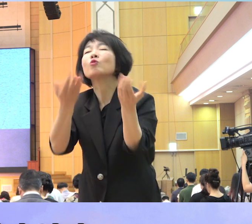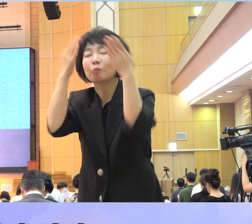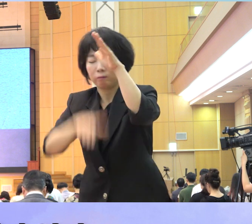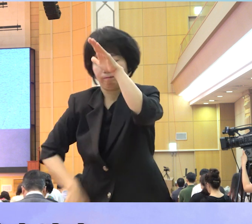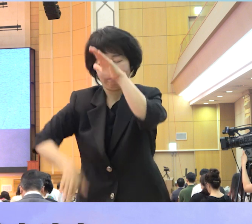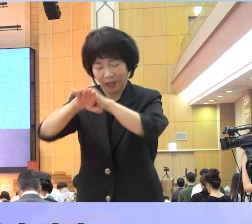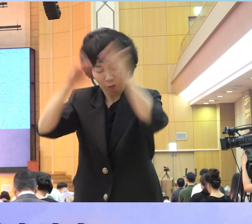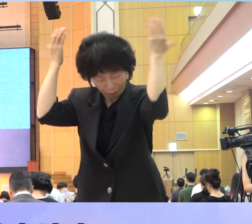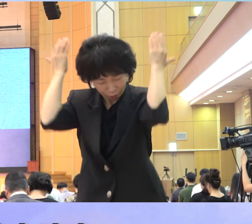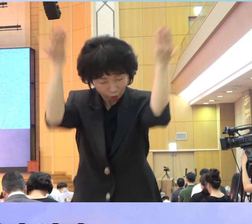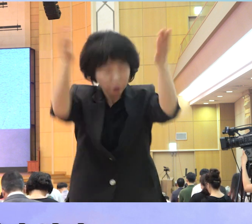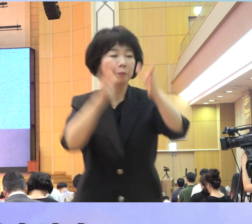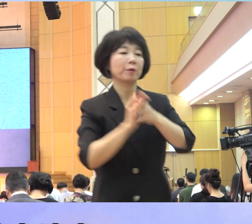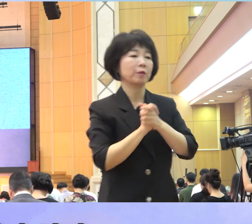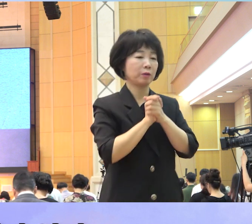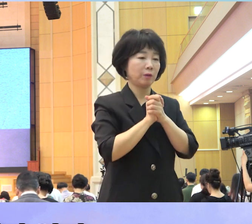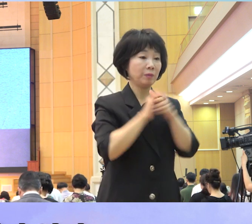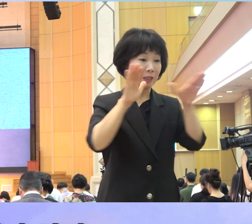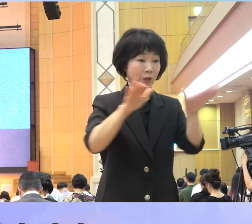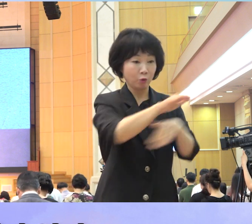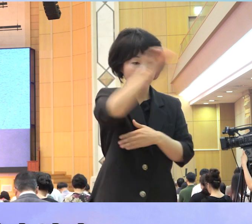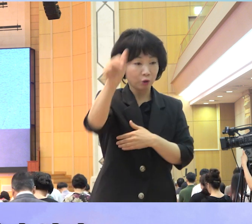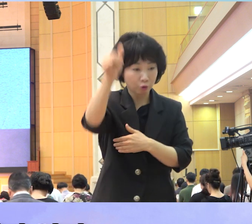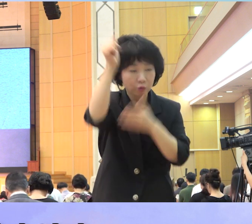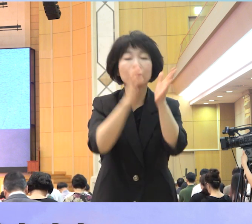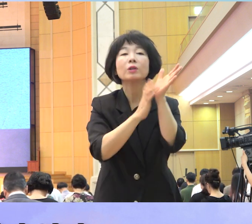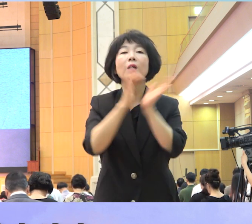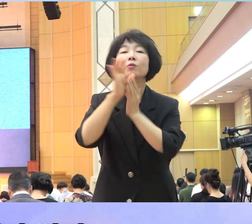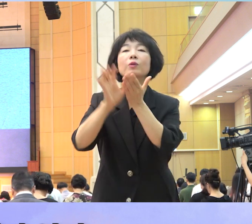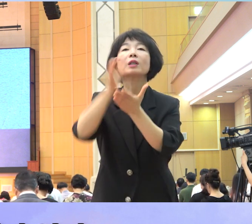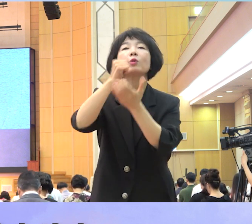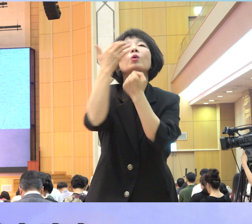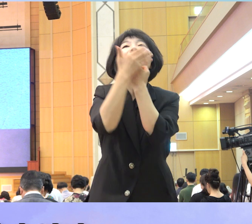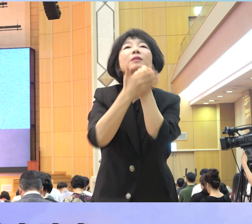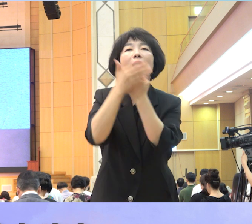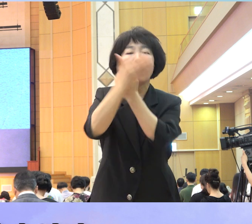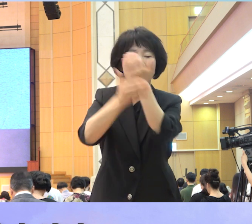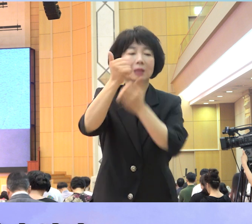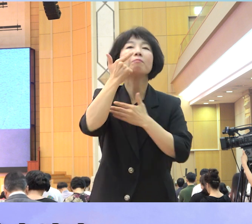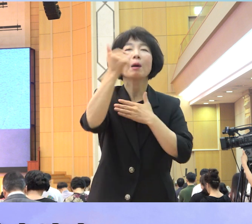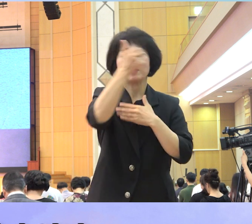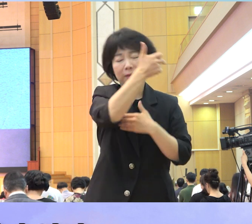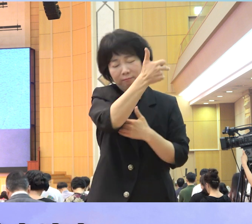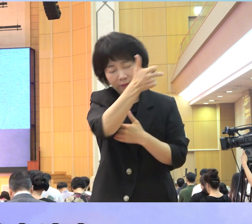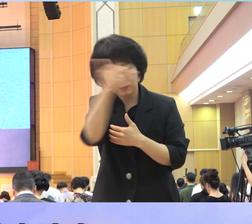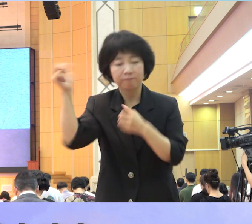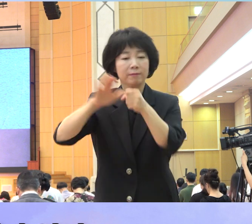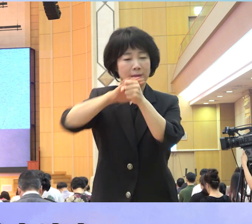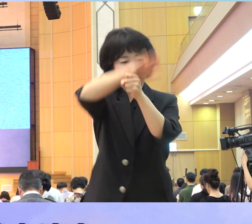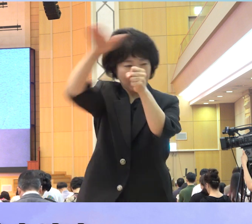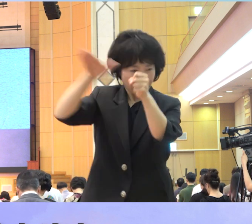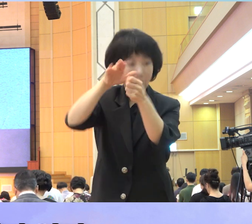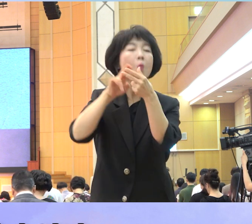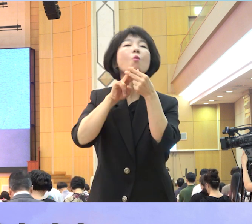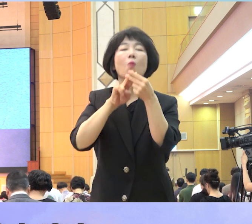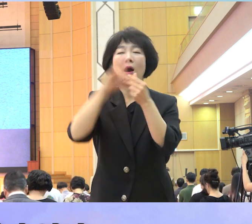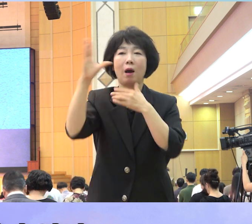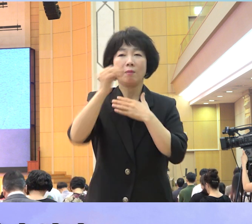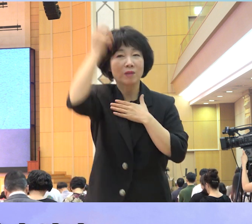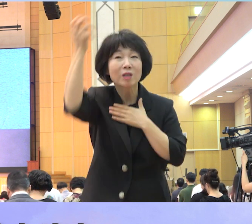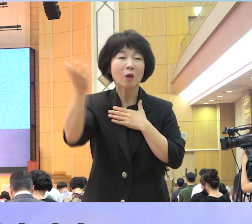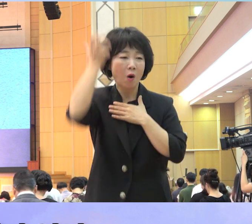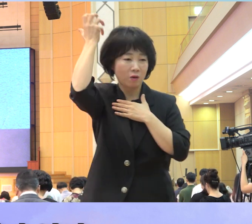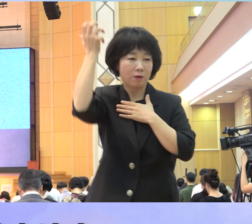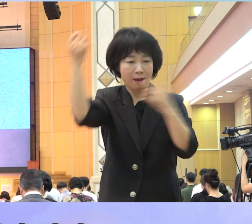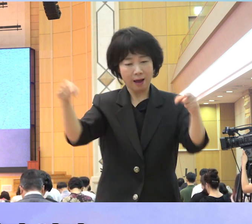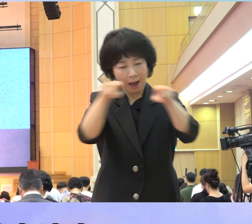축복으로 채워주시옵소서. 이제는 우리 주 예수 그리스도의 은혜와 하나님 아버지의 무한하신 사랑과